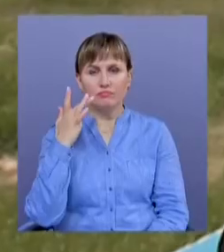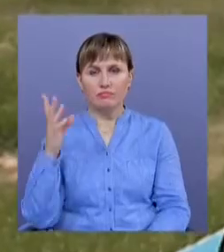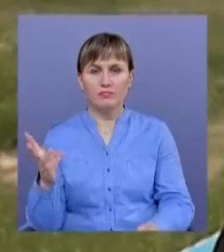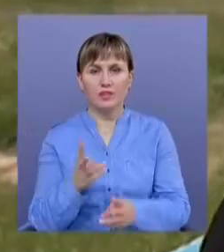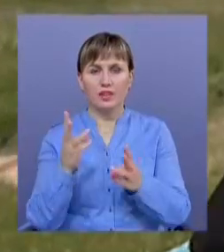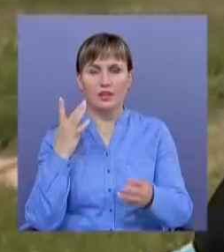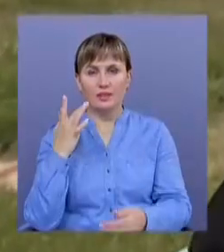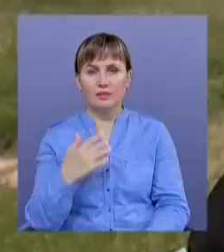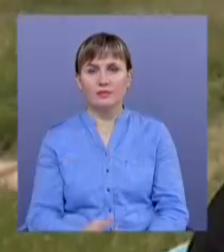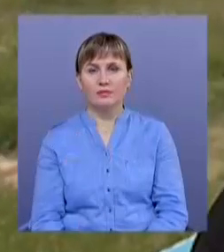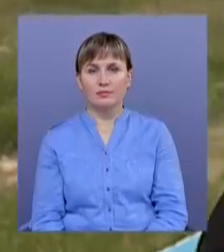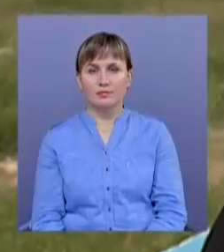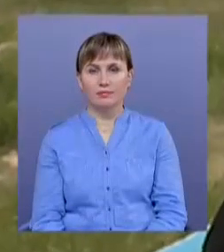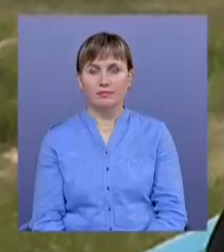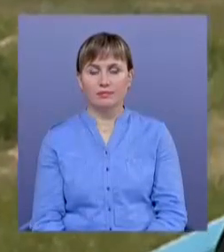пламя?